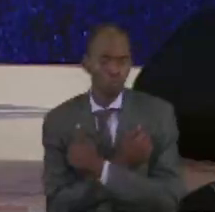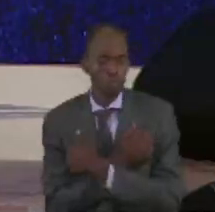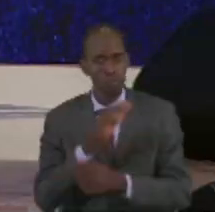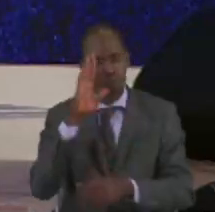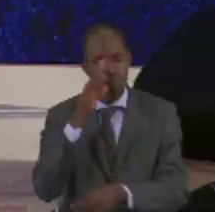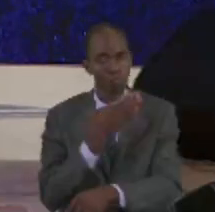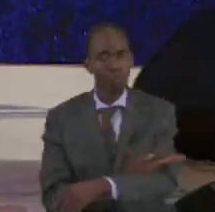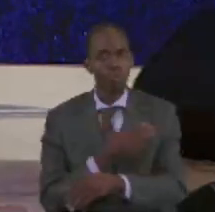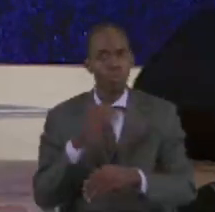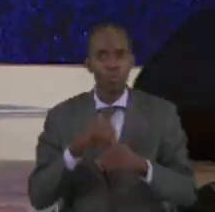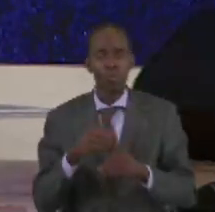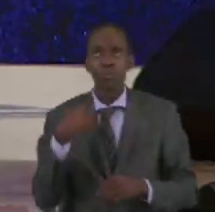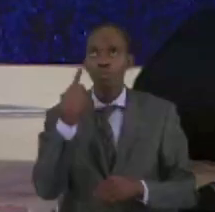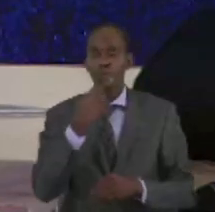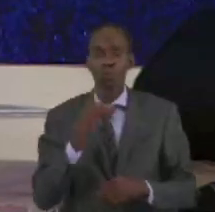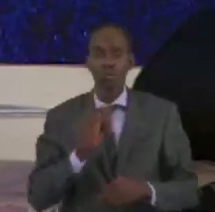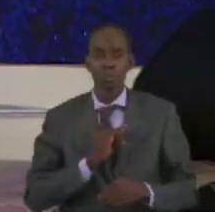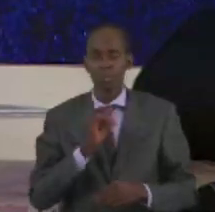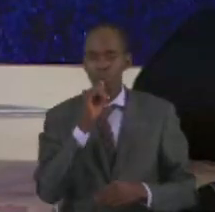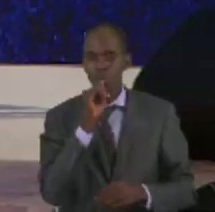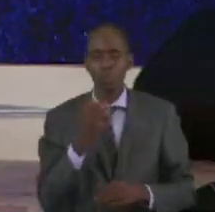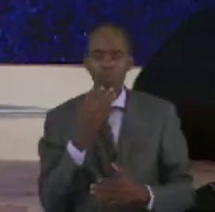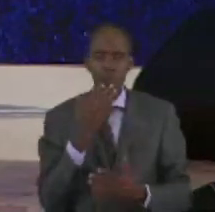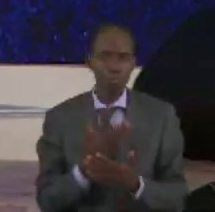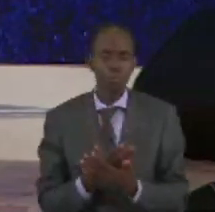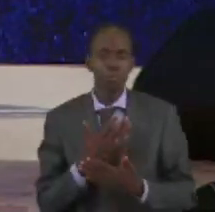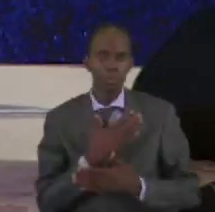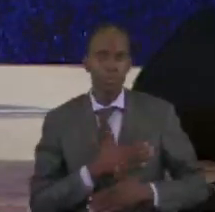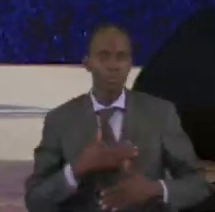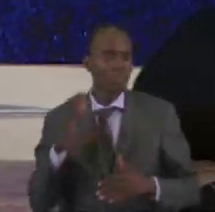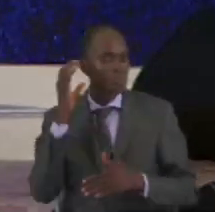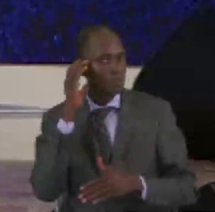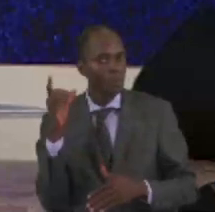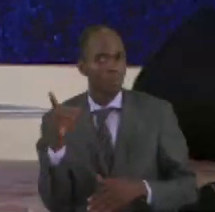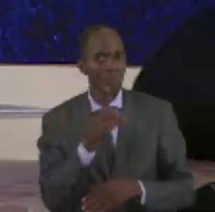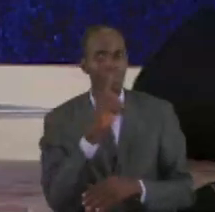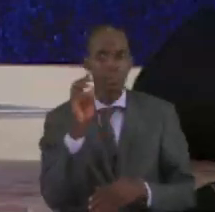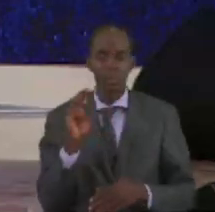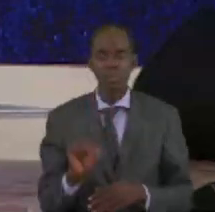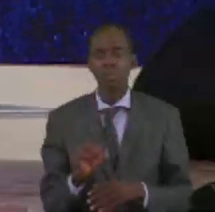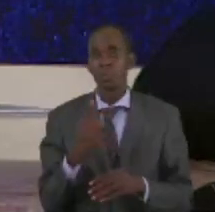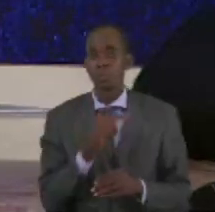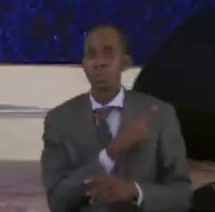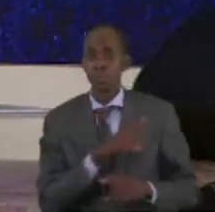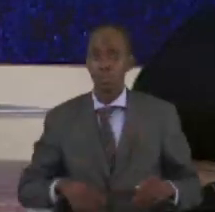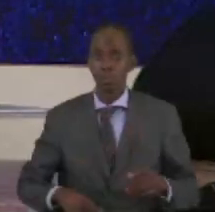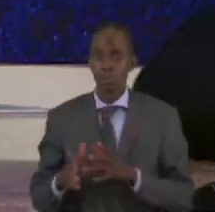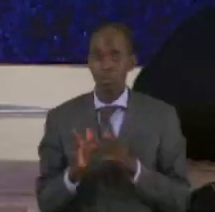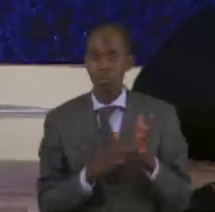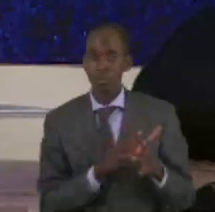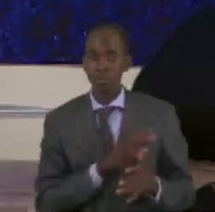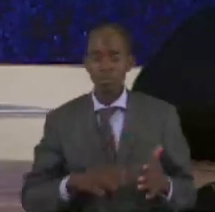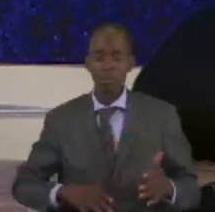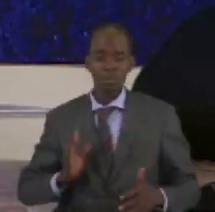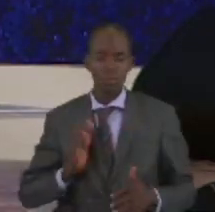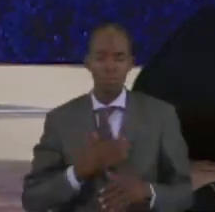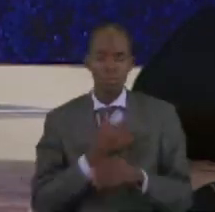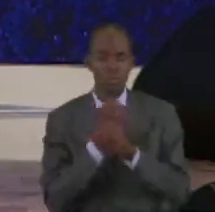est mon fils bien-aimé, en qui j'ai mis toute mon affection, écoutez-le. Le Seigneur